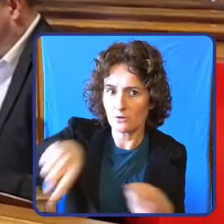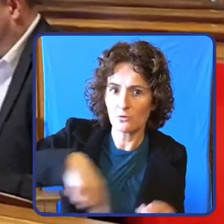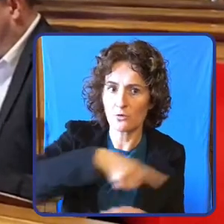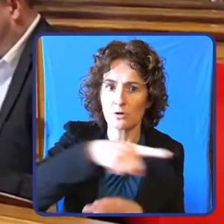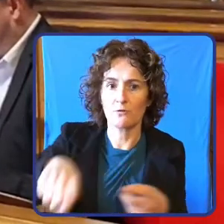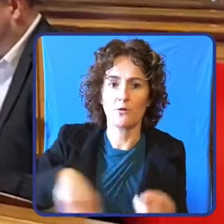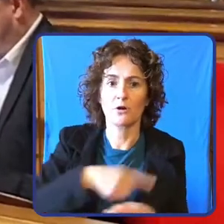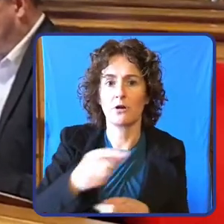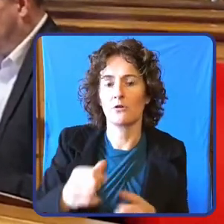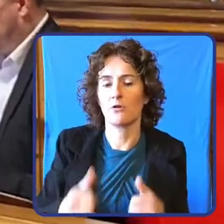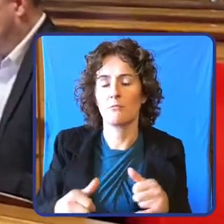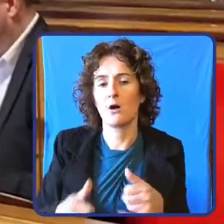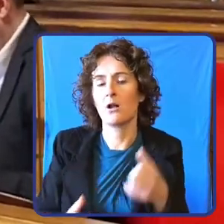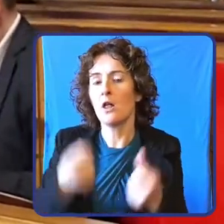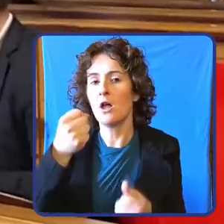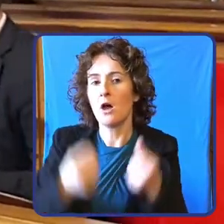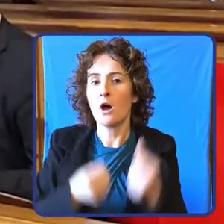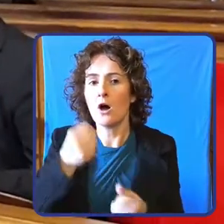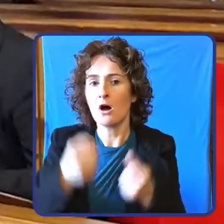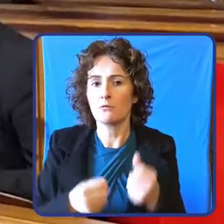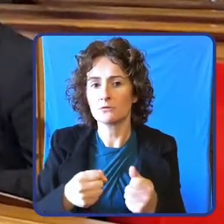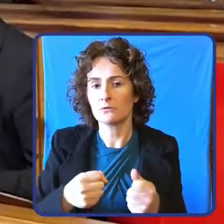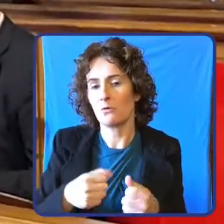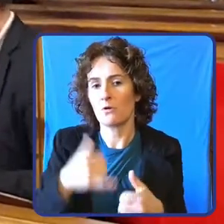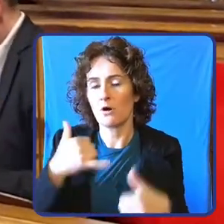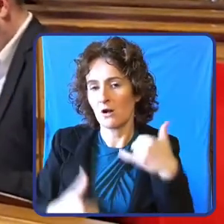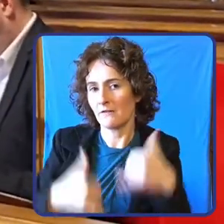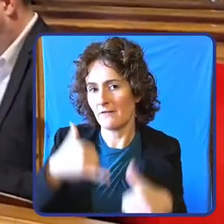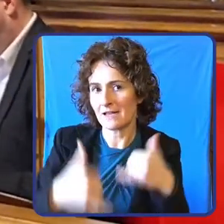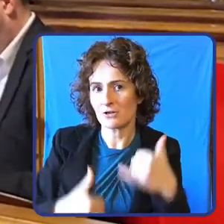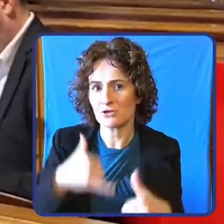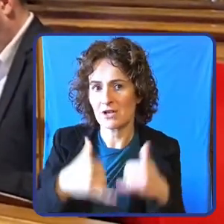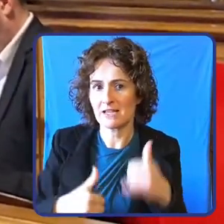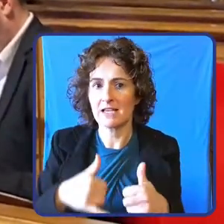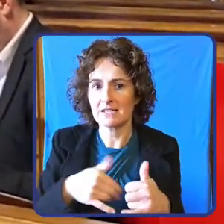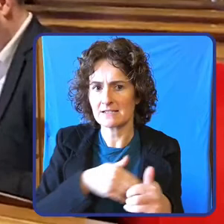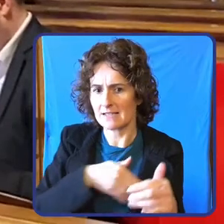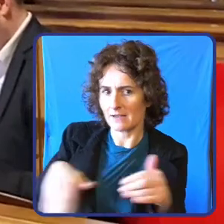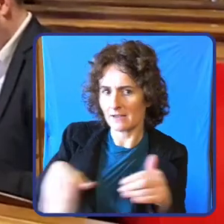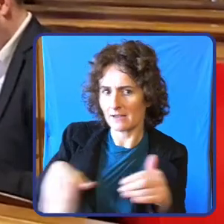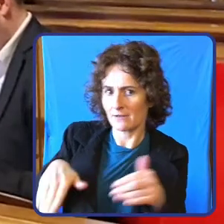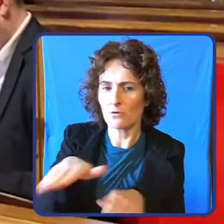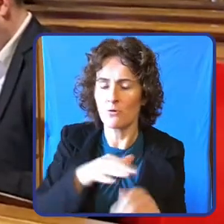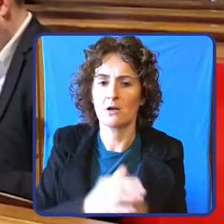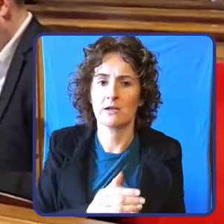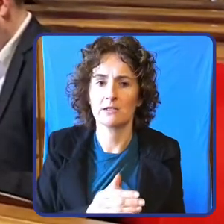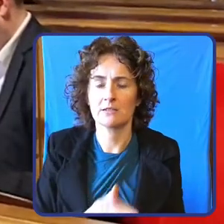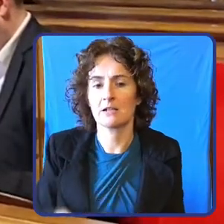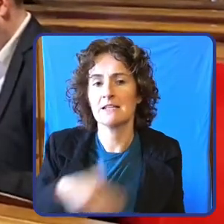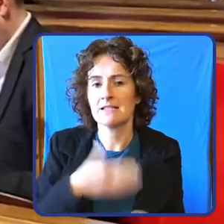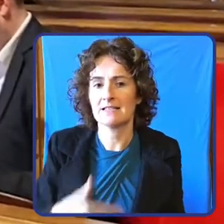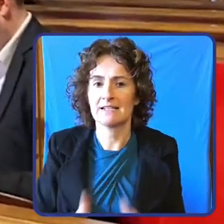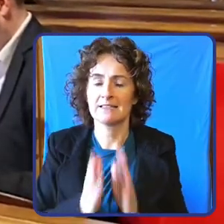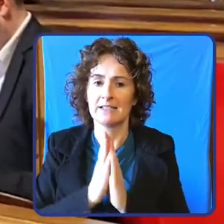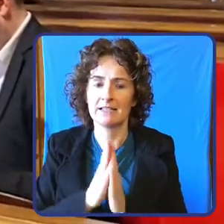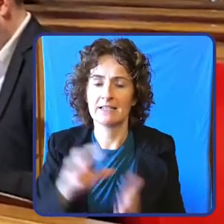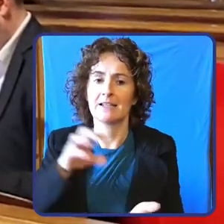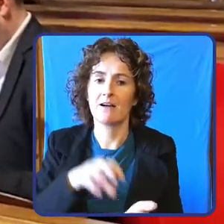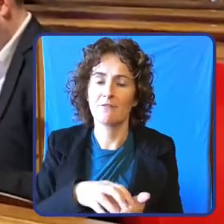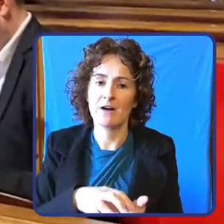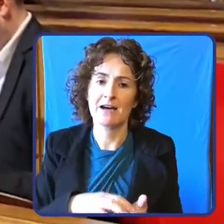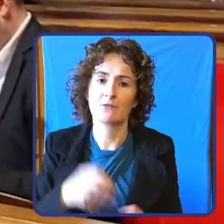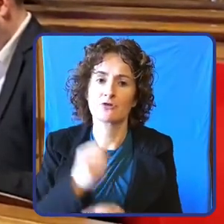versenyeznek, autóznak, driftelnek, és egyéb ilyen problémák léptek fel. Ők szeretnék kérni, hogy a város